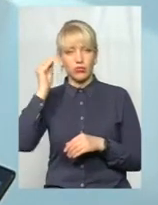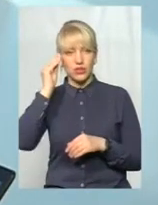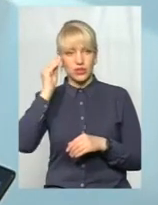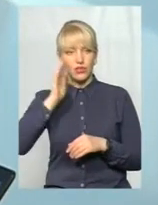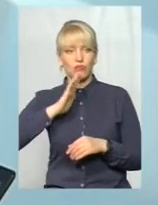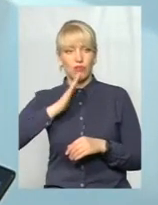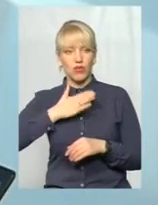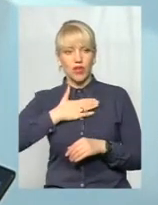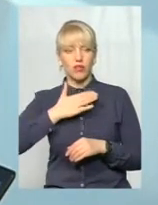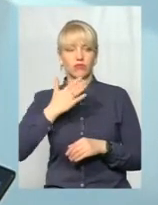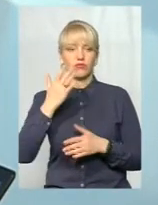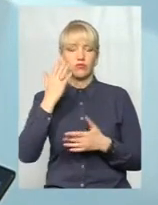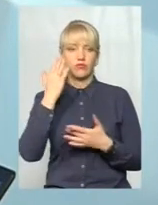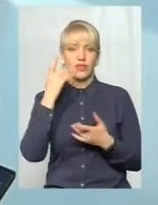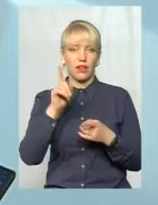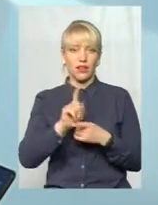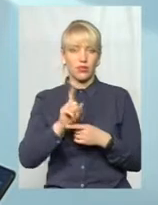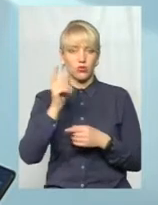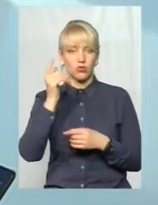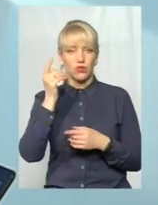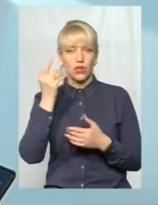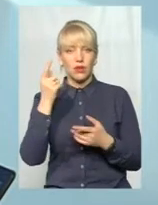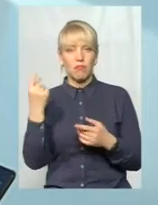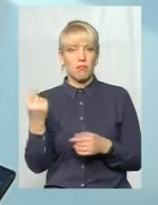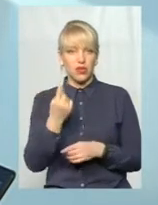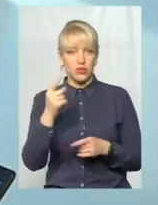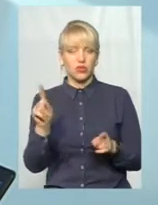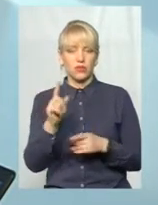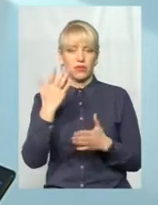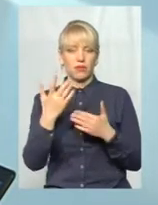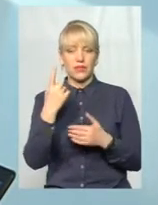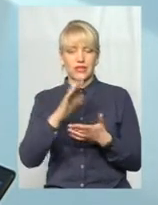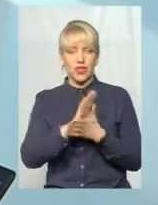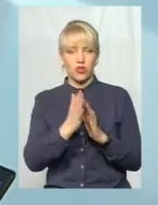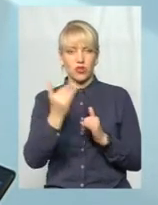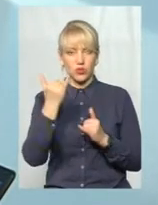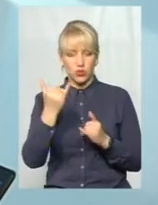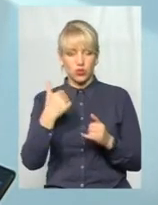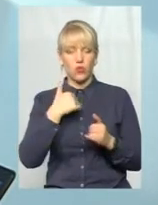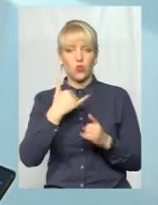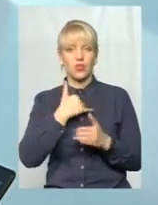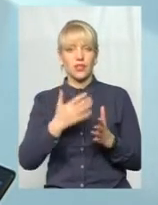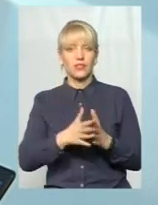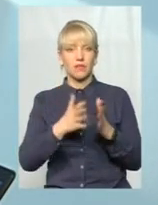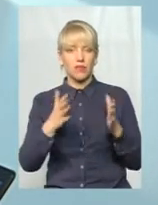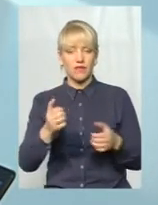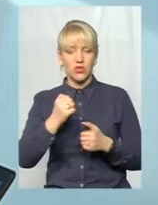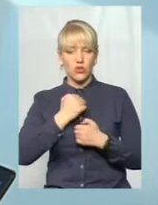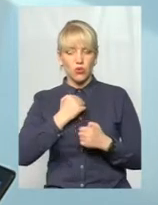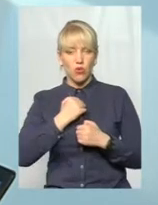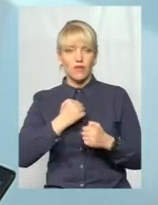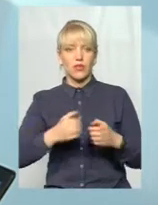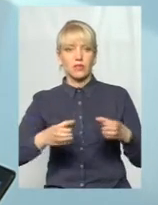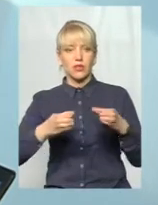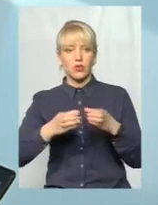така думка і порада була би, перш за все, якщо станом на сьогодні у нас більшість військових підрозділів, і ті, які були